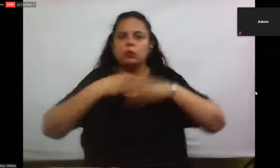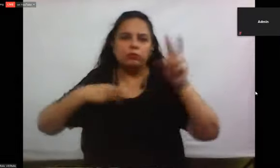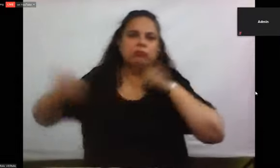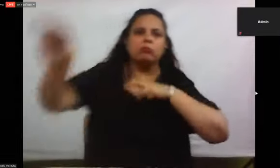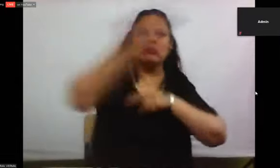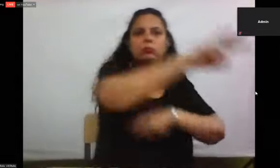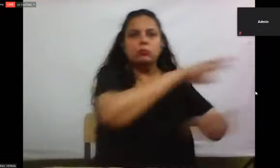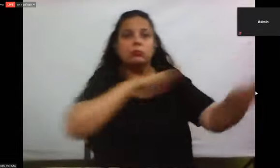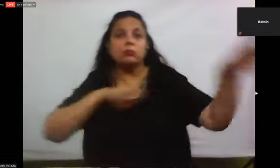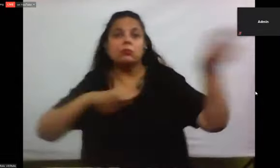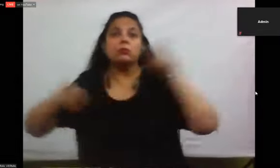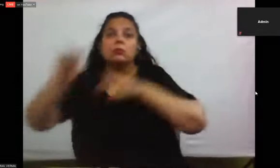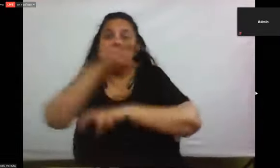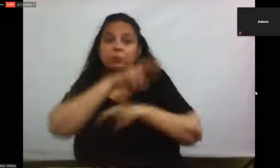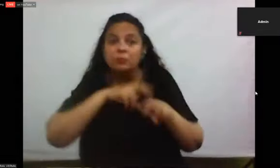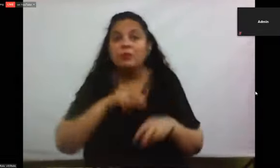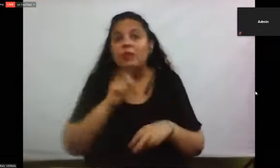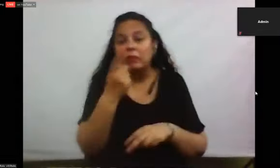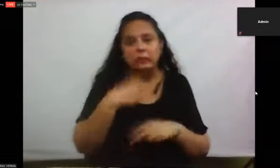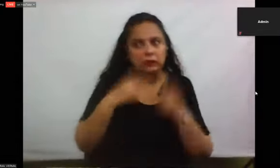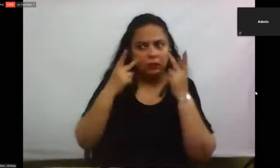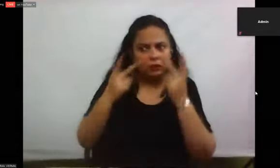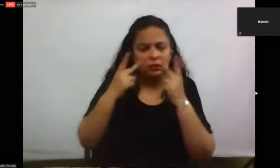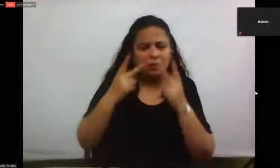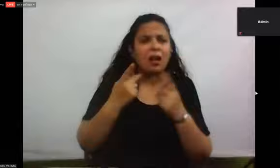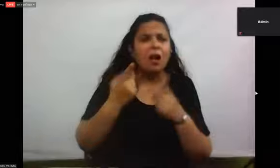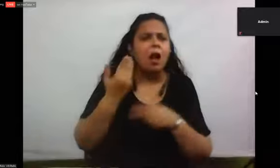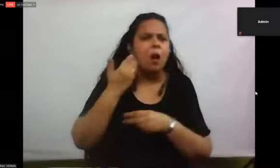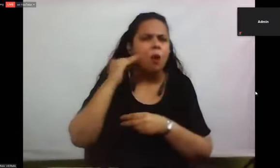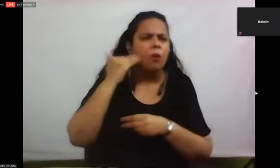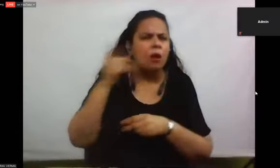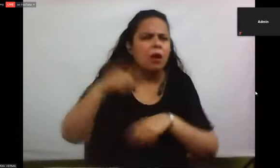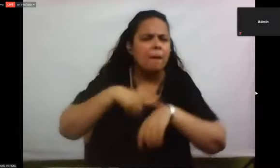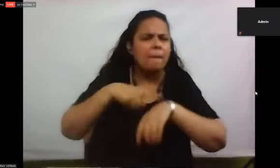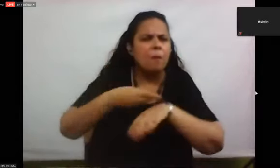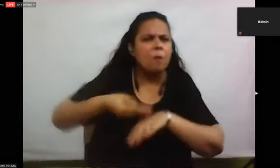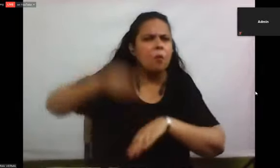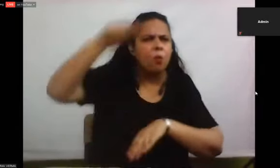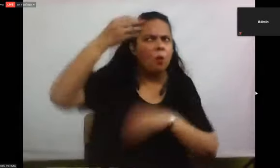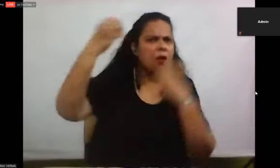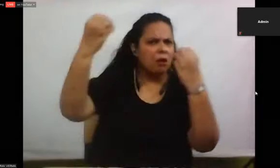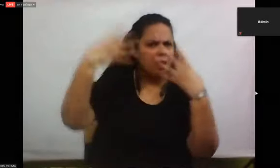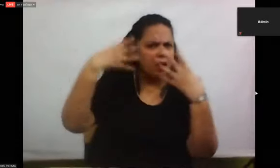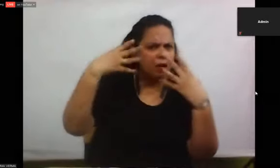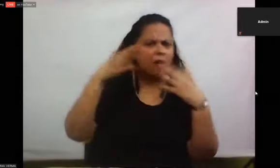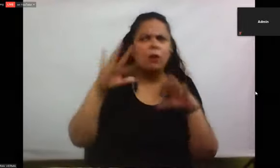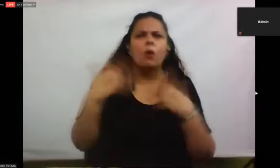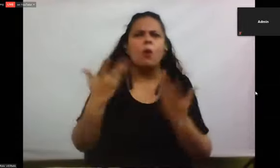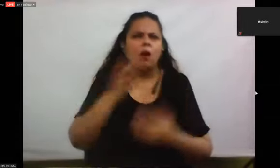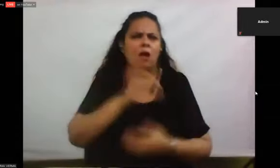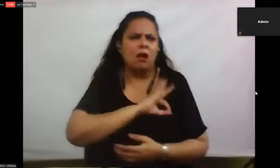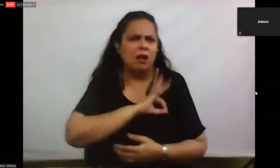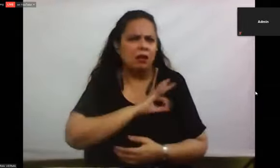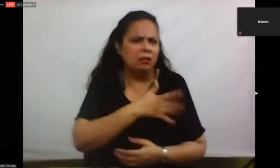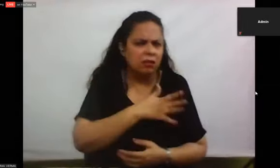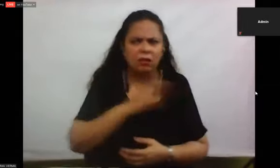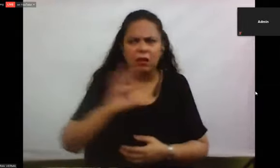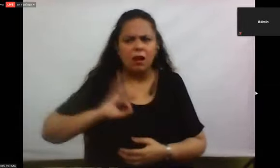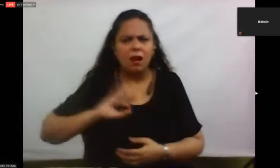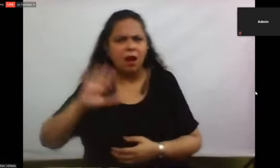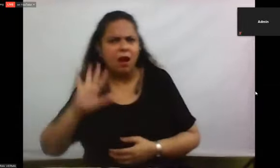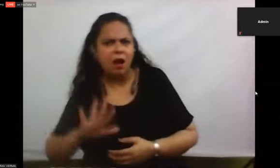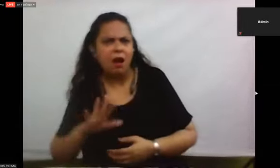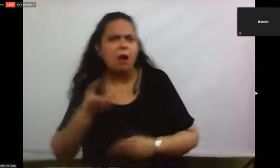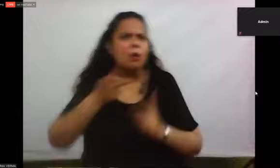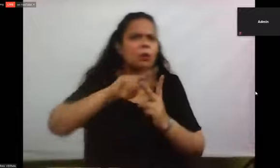व्हेन इट हैपेंस, व्हाई इट हैपेंस, हाउ, व्हाट ही लाइक्स, व्हाट ही डिसलाइक. मे बी जब कुछ बिल्कुल पसंद नहीं है वो